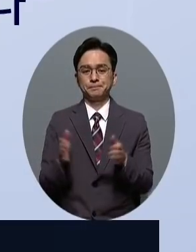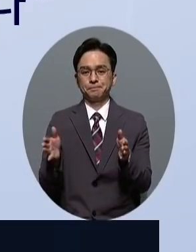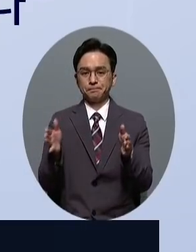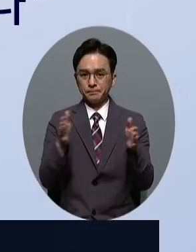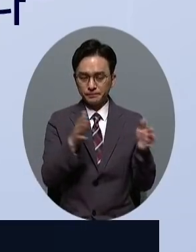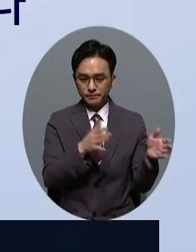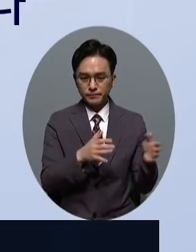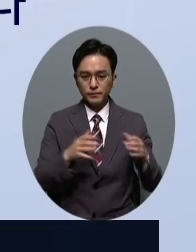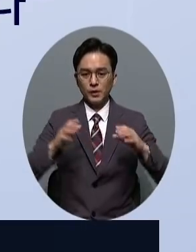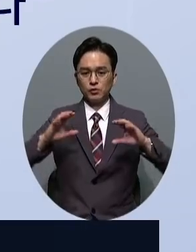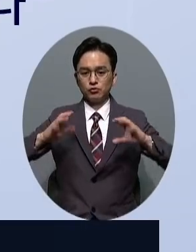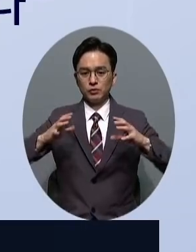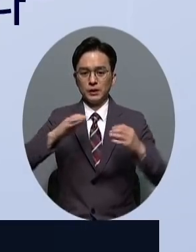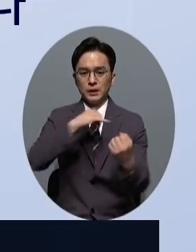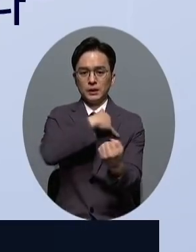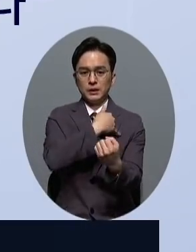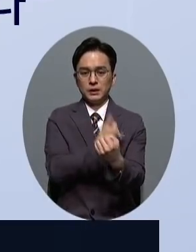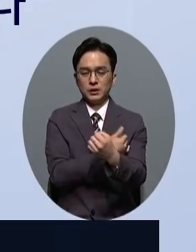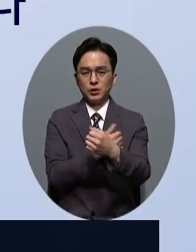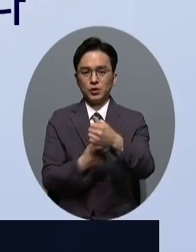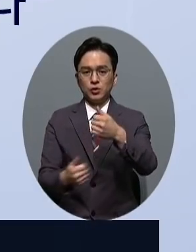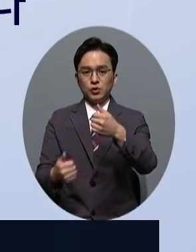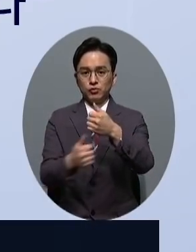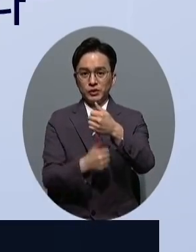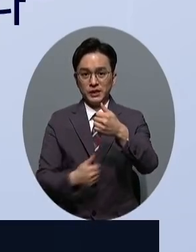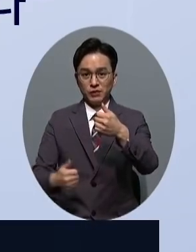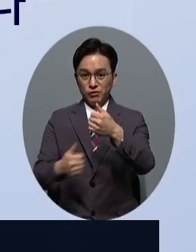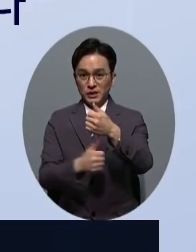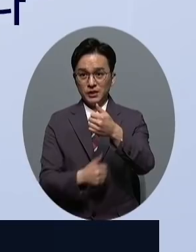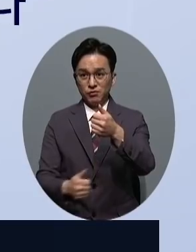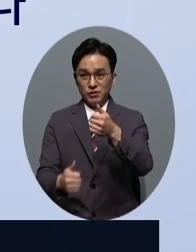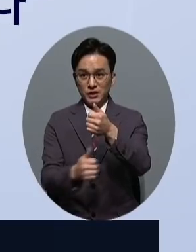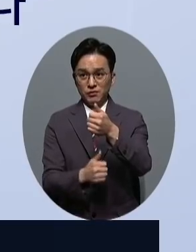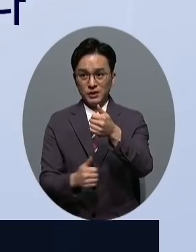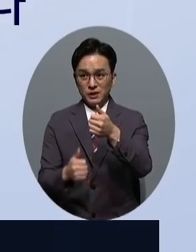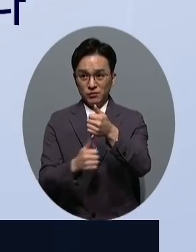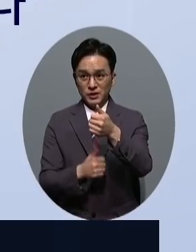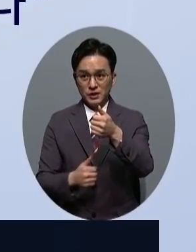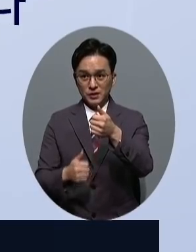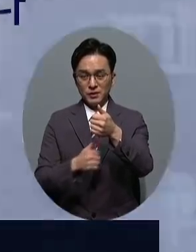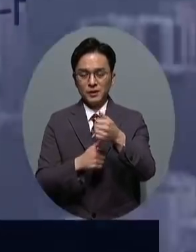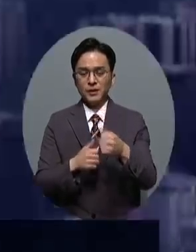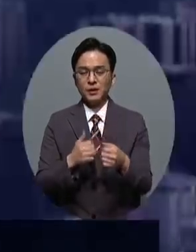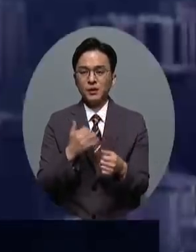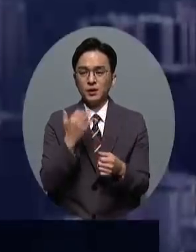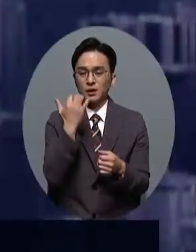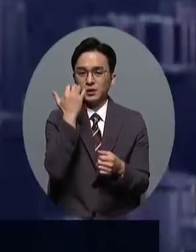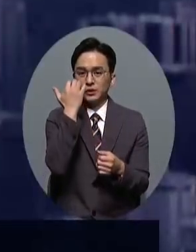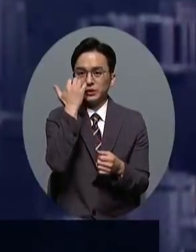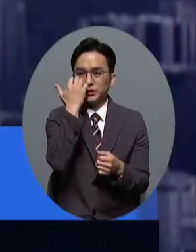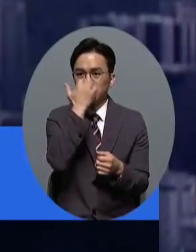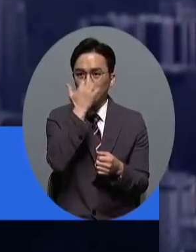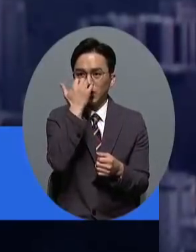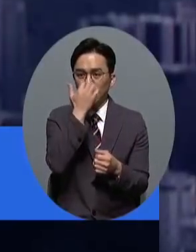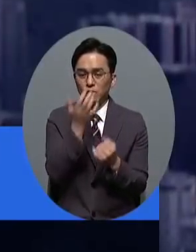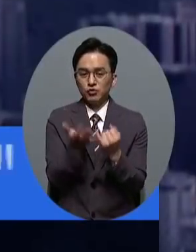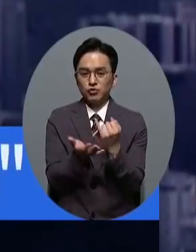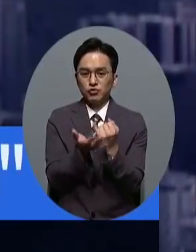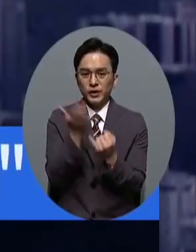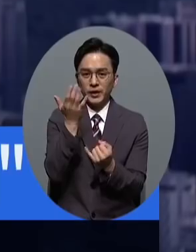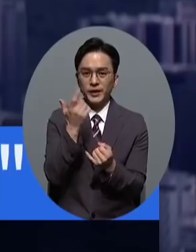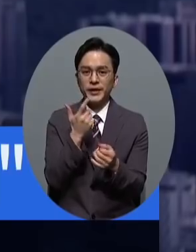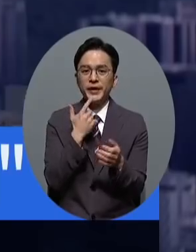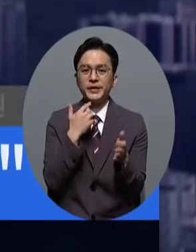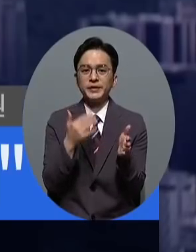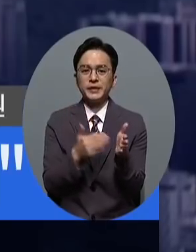그 국가인권위에서 말한 내용을 부풀렸다라고 하는 거예요. 그래서 성희롱과 성추행은 다르다. 말싸움을 하는 거죠. 그래서